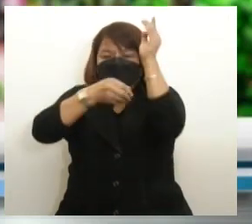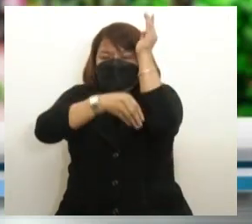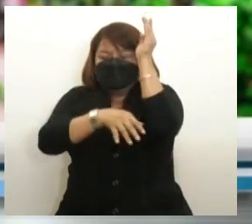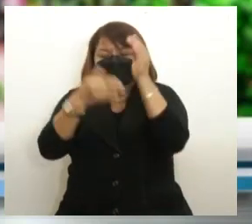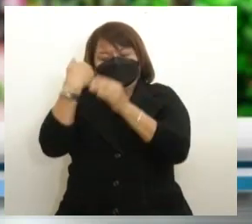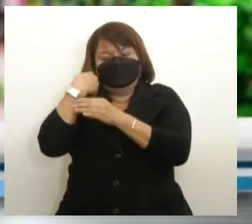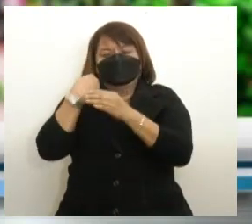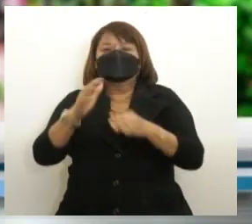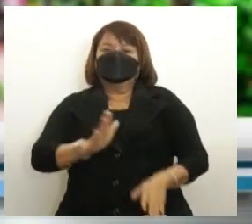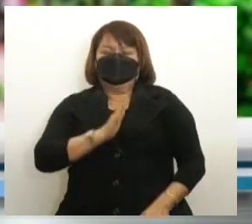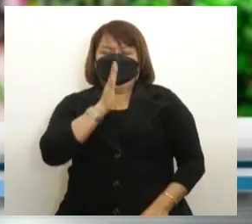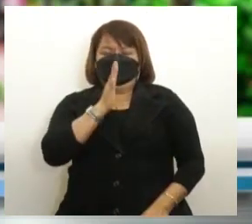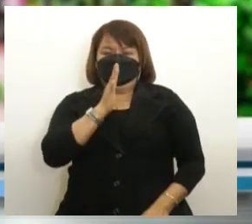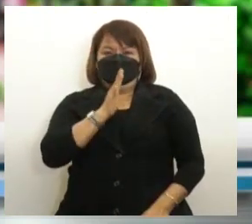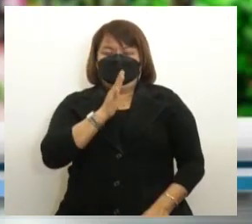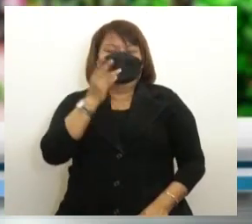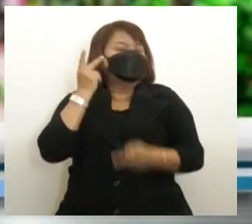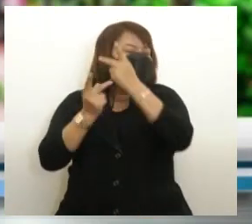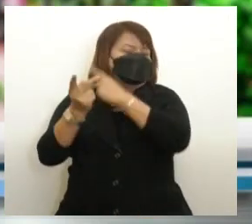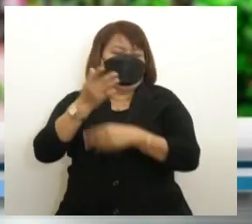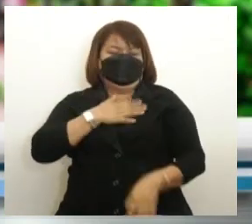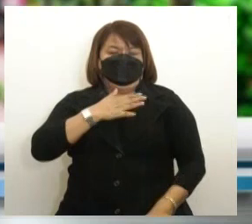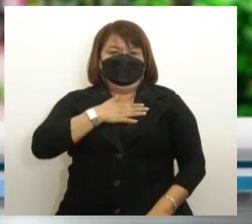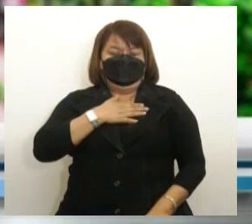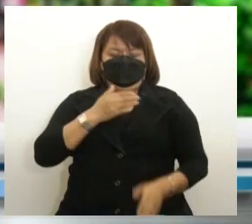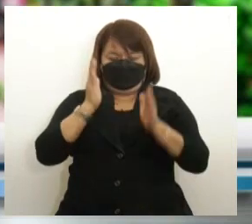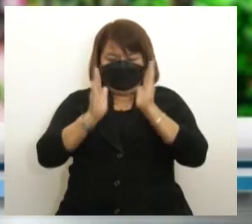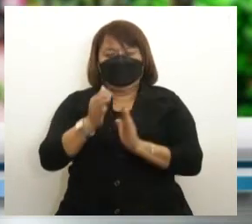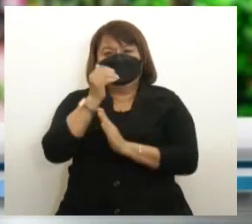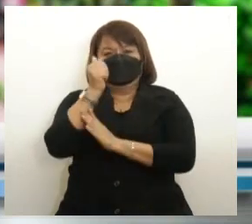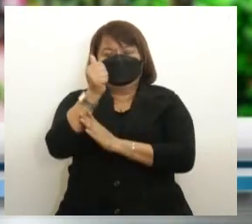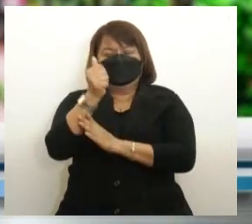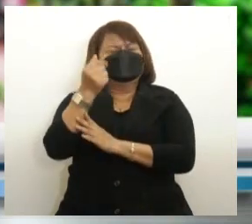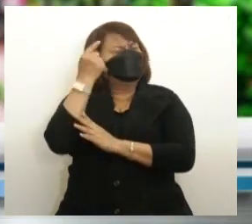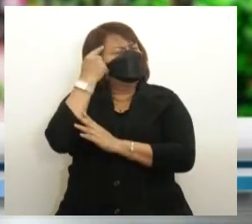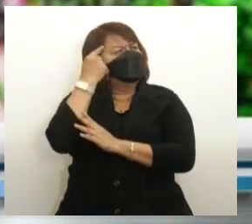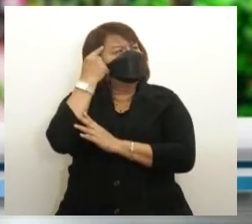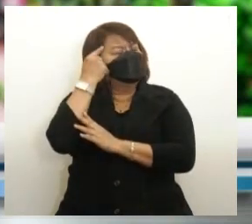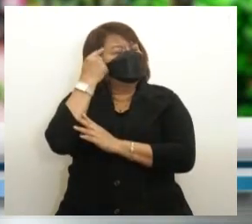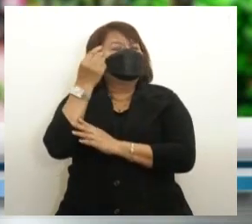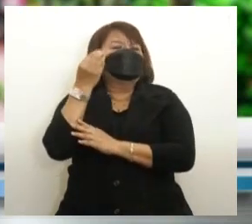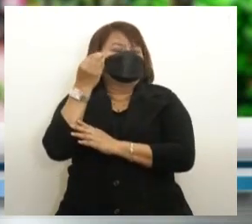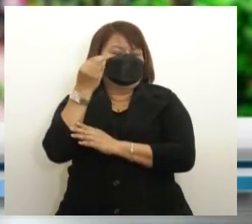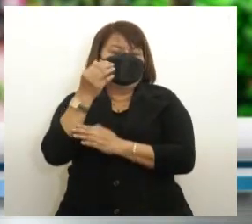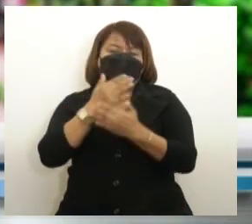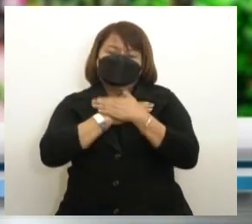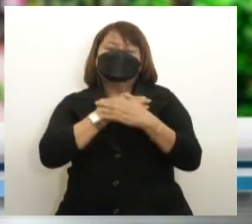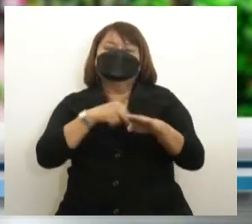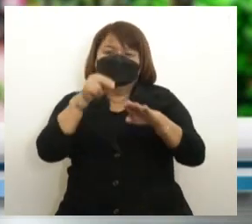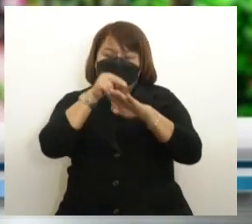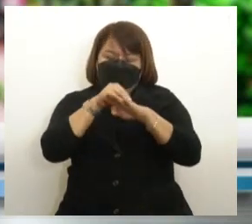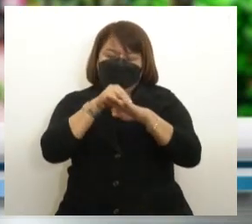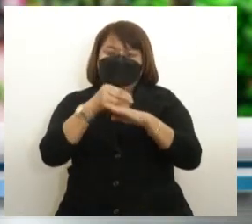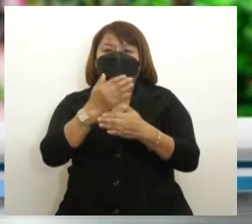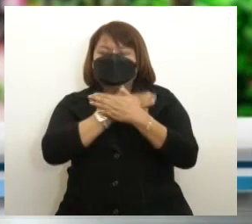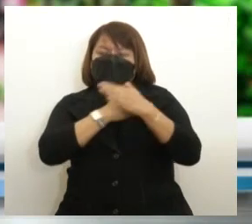ภาคภูมิใจในรากเหง้าของตนเองการเป็นพลเมืองดีด้วยความสำนึกรักในรักชาตินะคะแล้วก็ท้องถิ่นของต